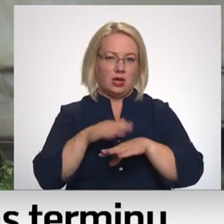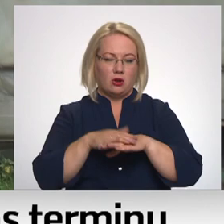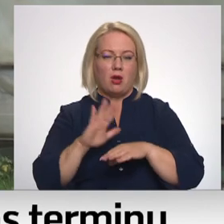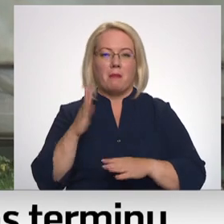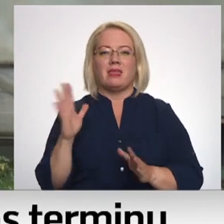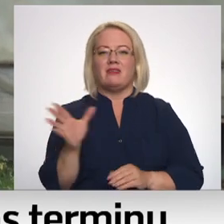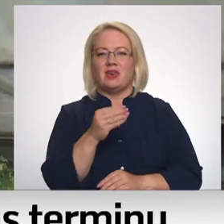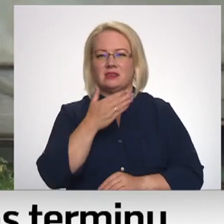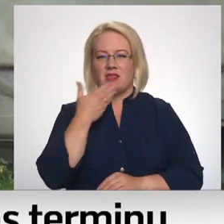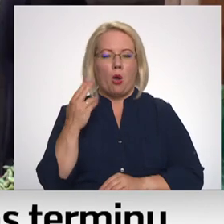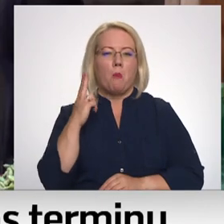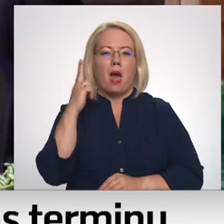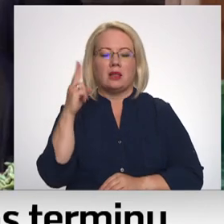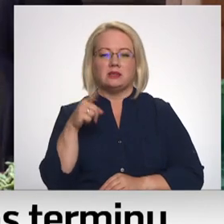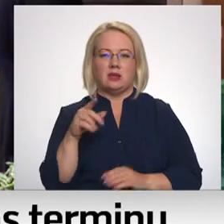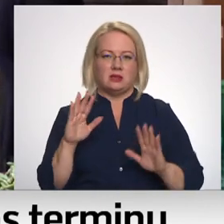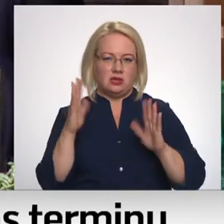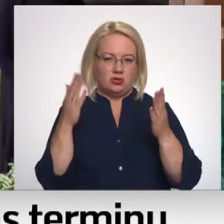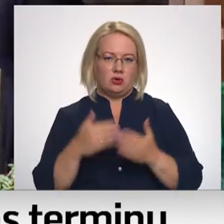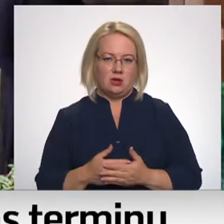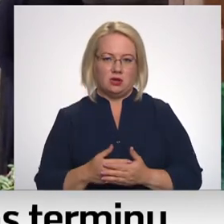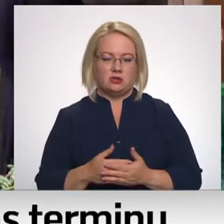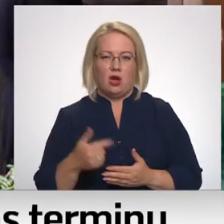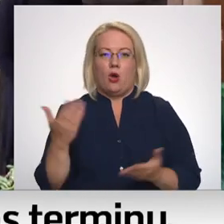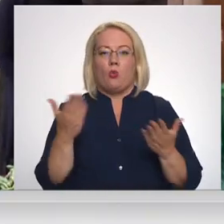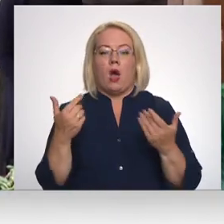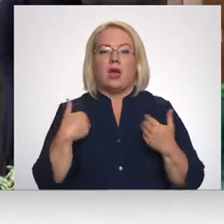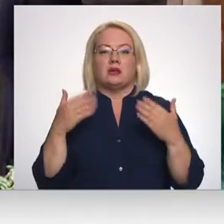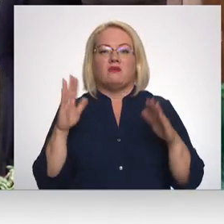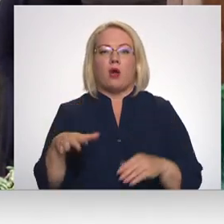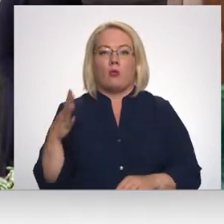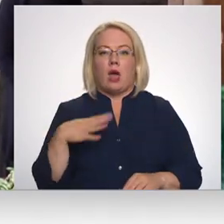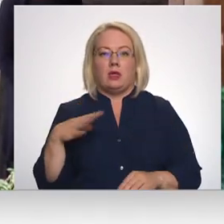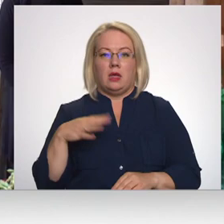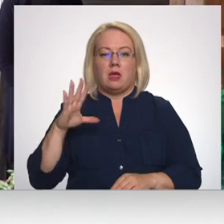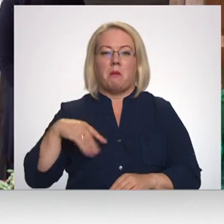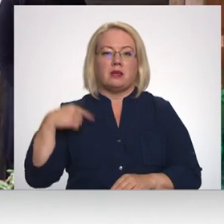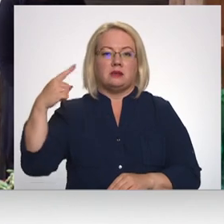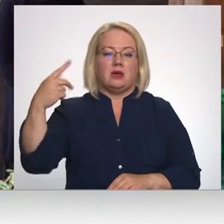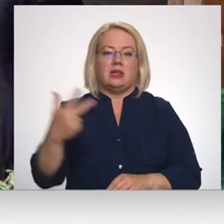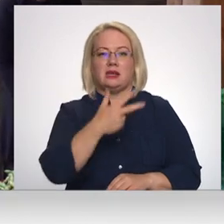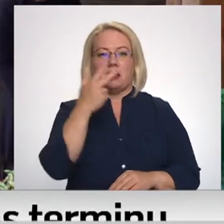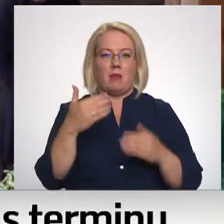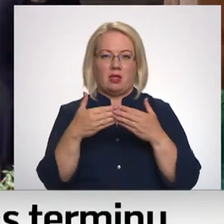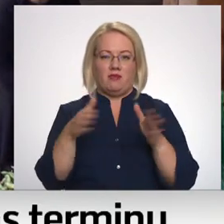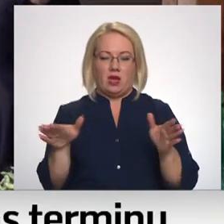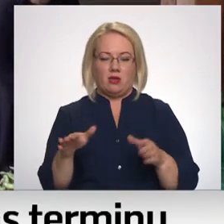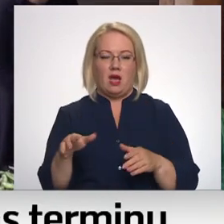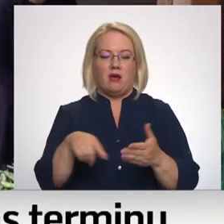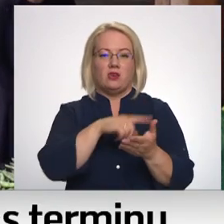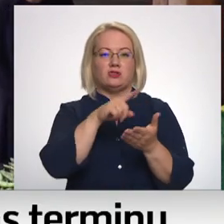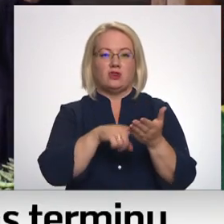pārliecināti, ka tas izdosies. Ko es varu gaidīt, ja viņš pēc 3 gadiem vērsies oļā? Viņam vajadzēja jau pirms nedēļas?